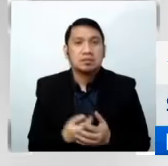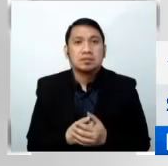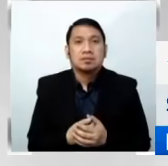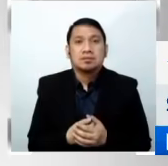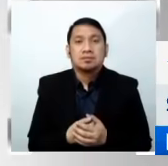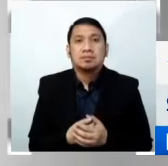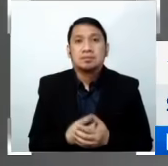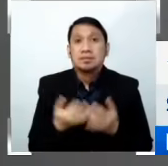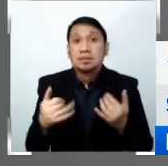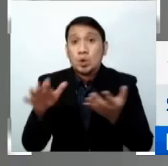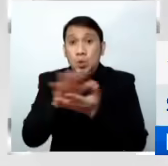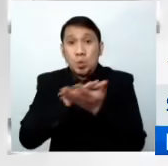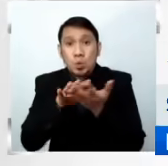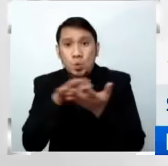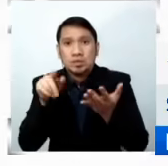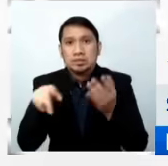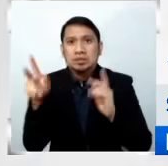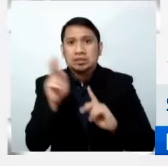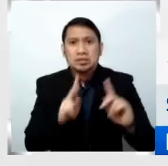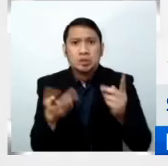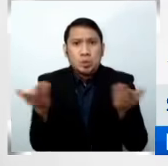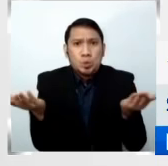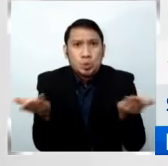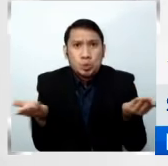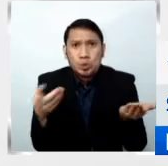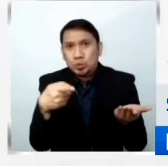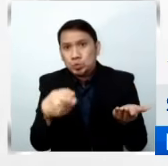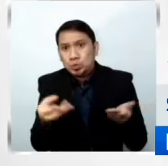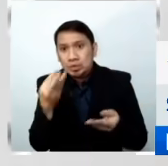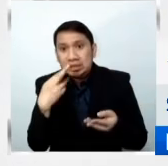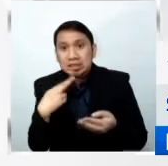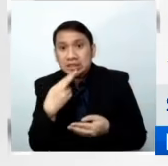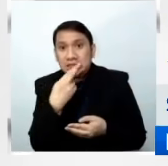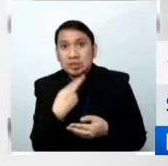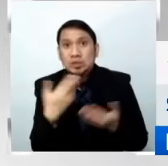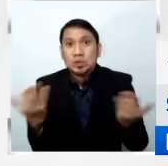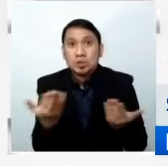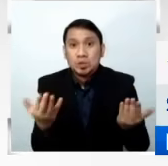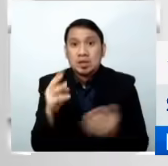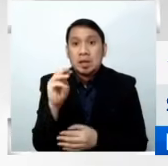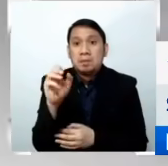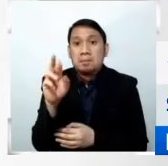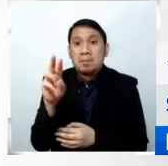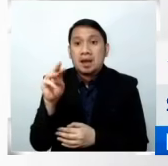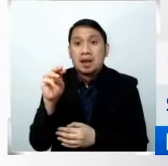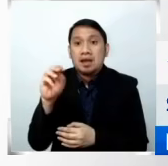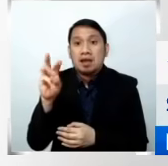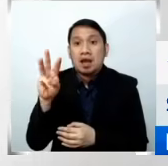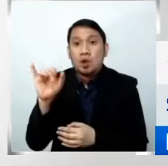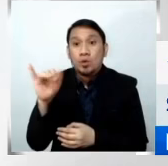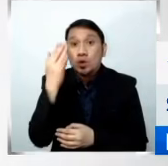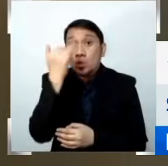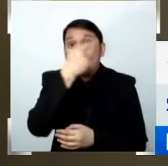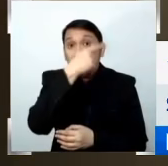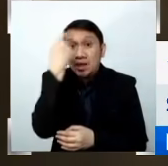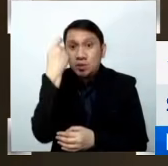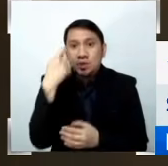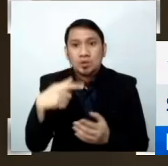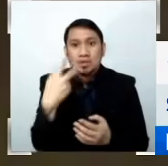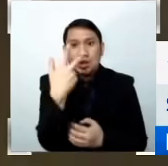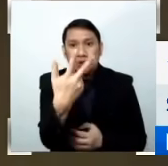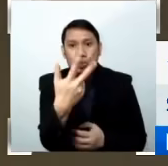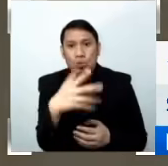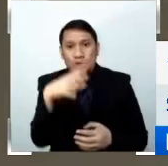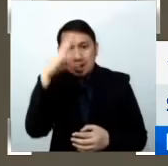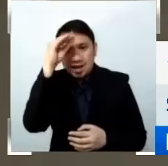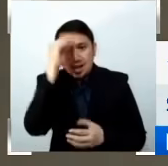Nagkagulo naman ang ilang residente sa isang kainan sa barangay Lumidong sa Marawi City. Tatlong lalaki kasi ang pinagbabaril ng mga hindi